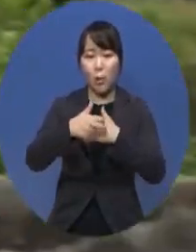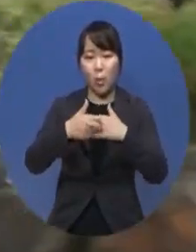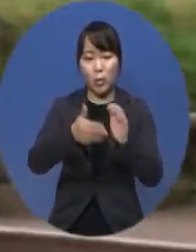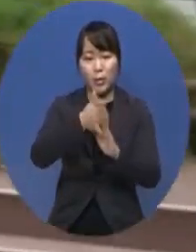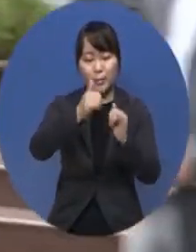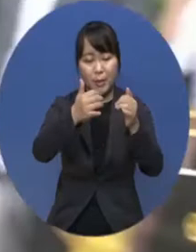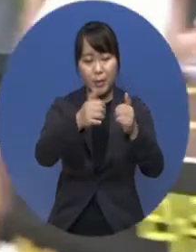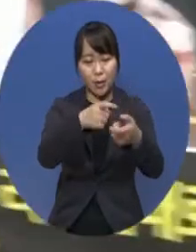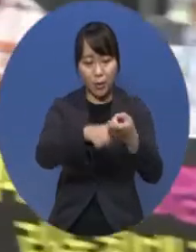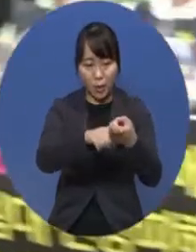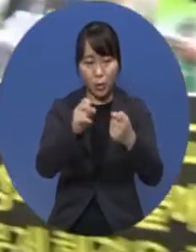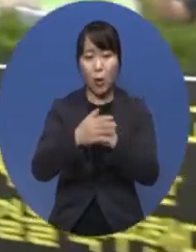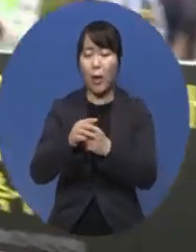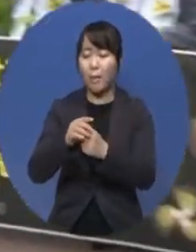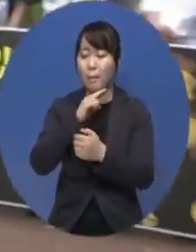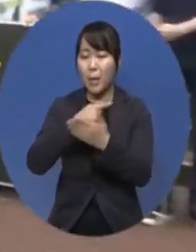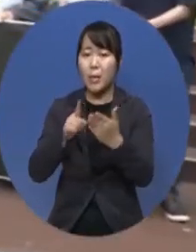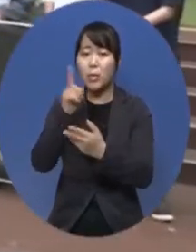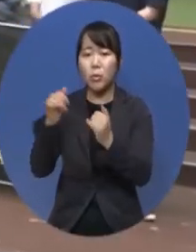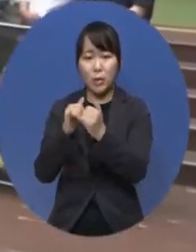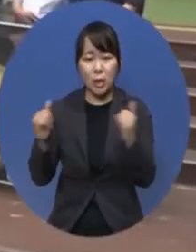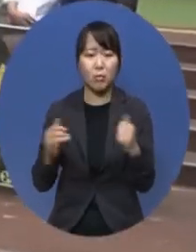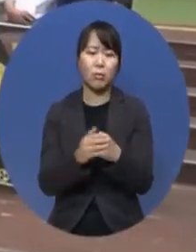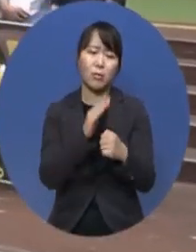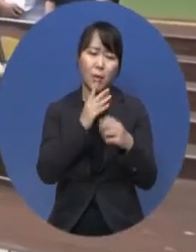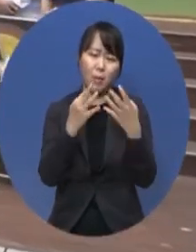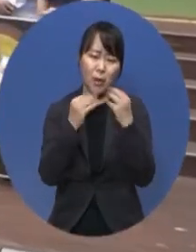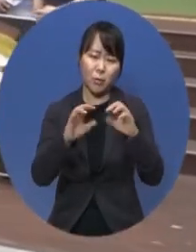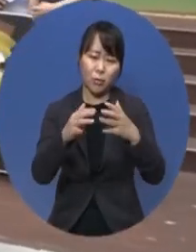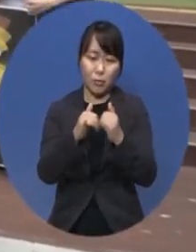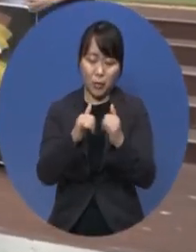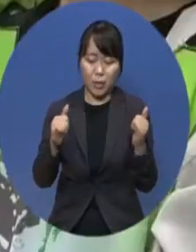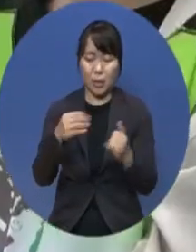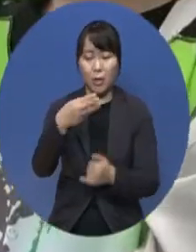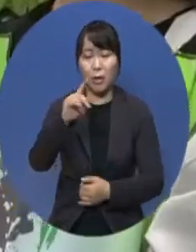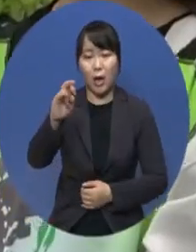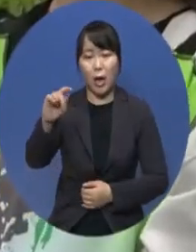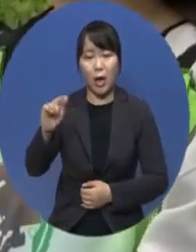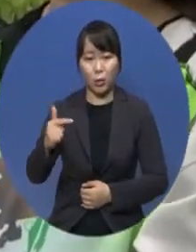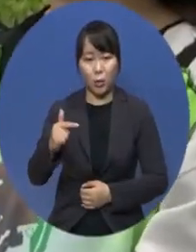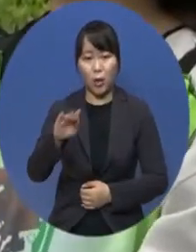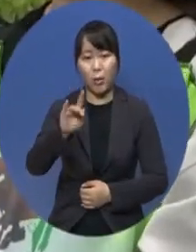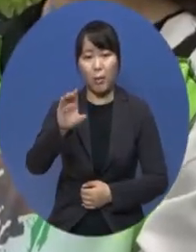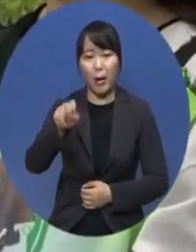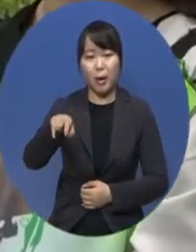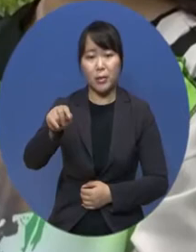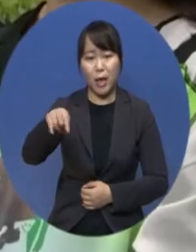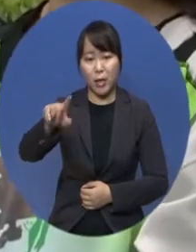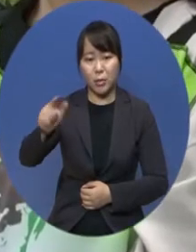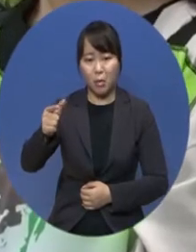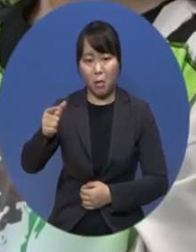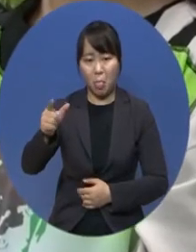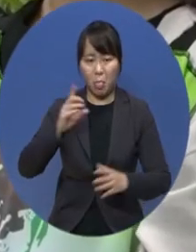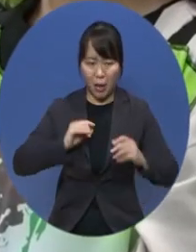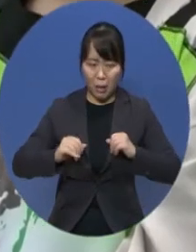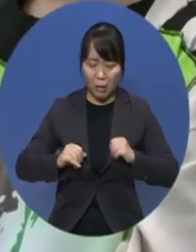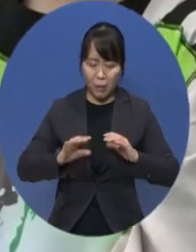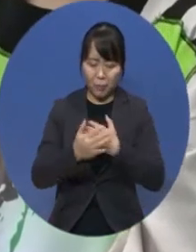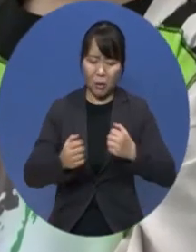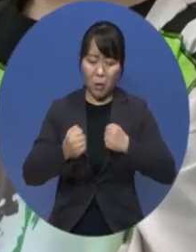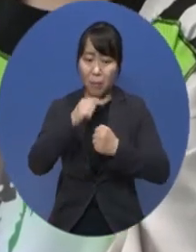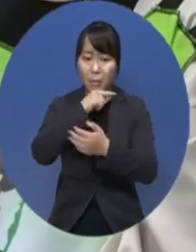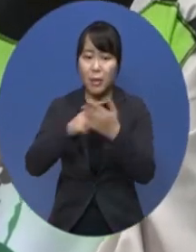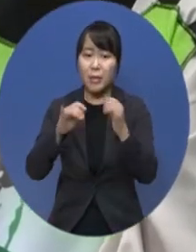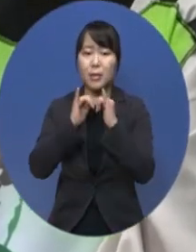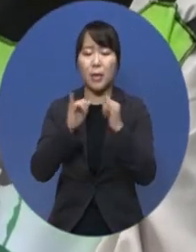환경보건시민연대와 피해 신고자들은 수만 명의 국민이 라돈 방사선에 노출된 건강 피해자들에